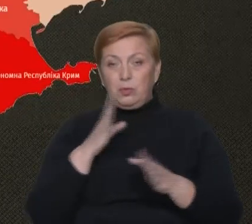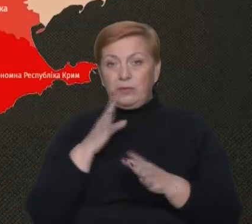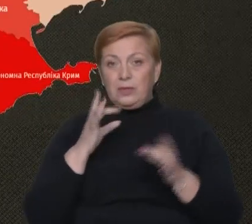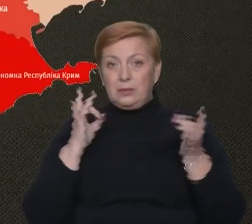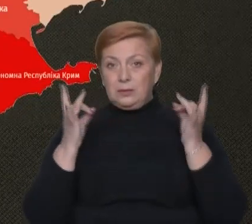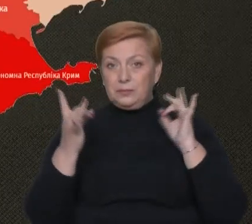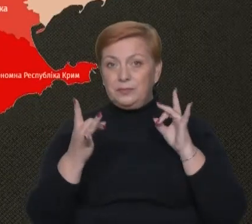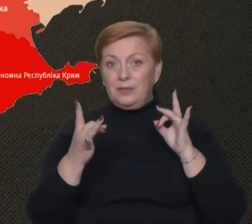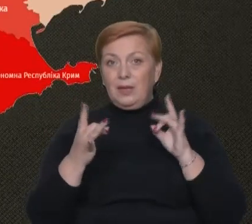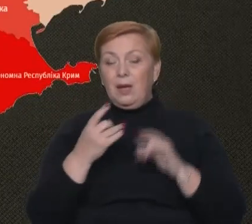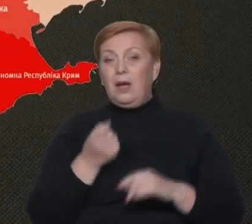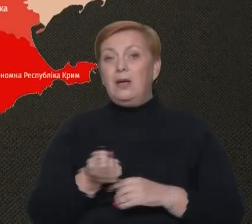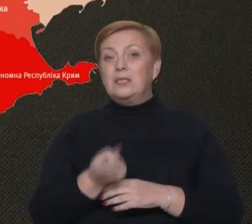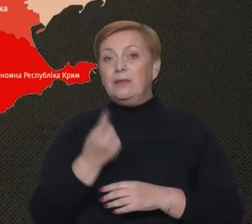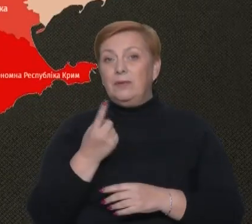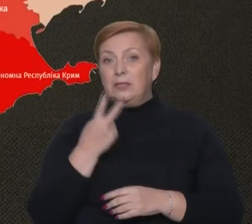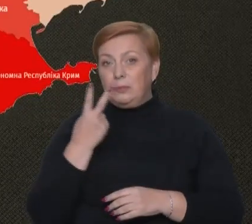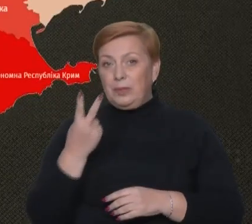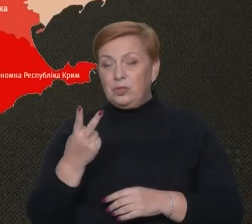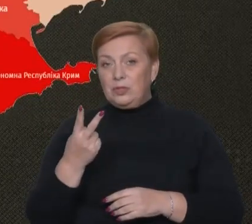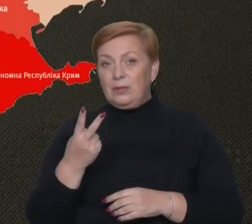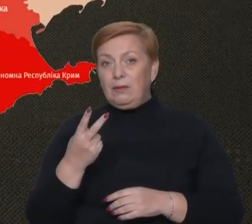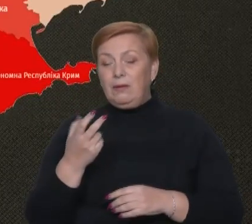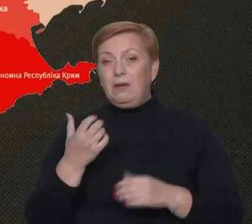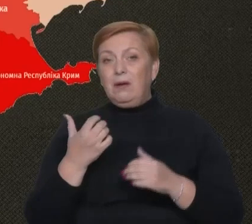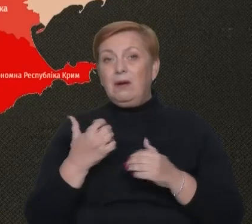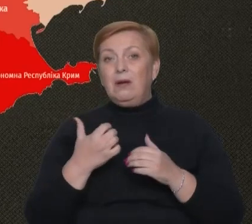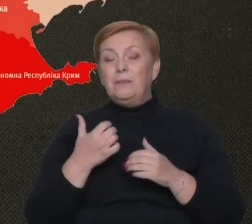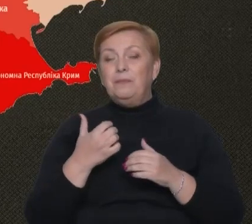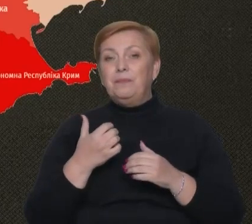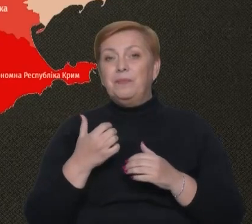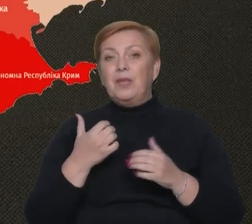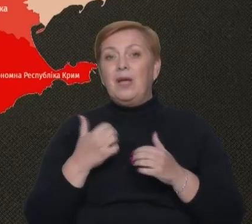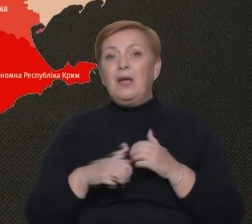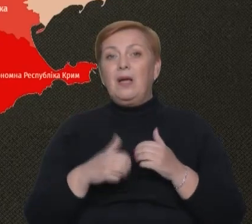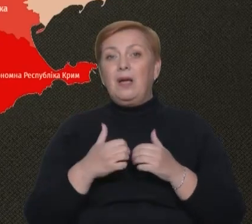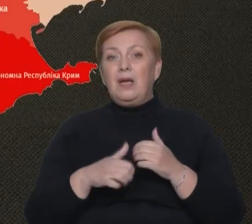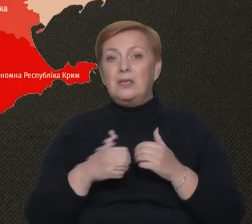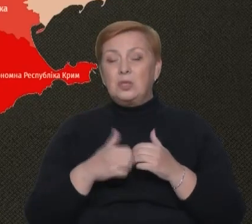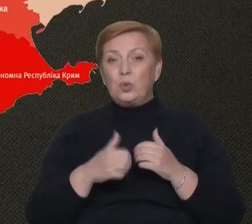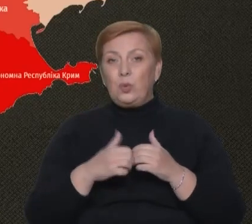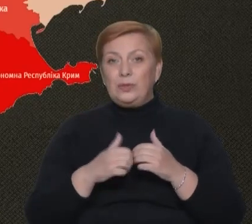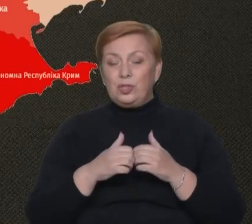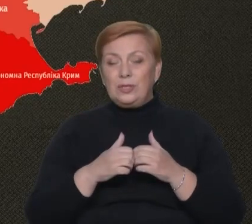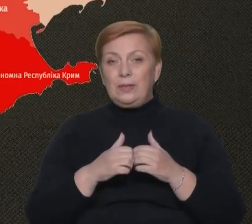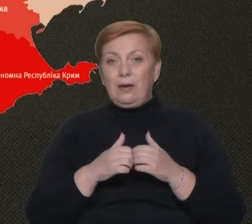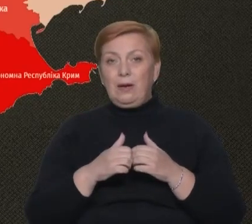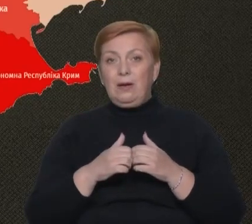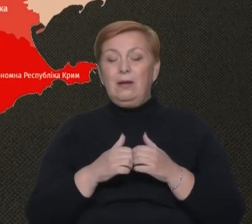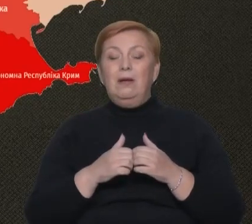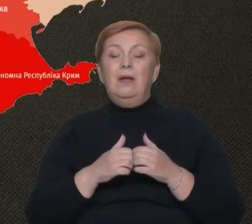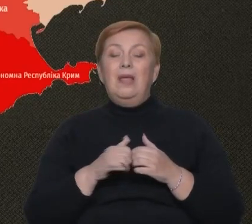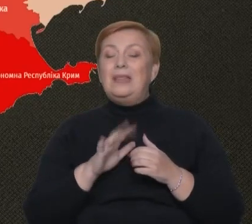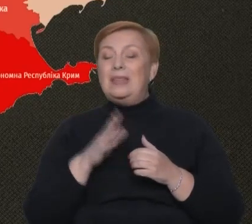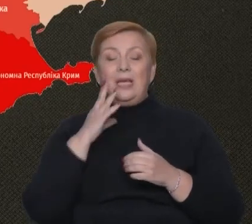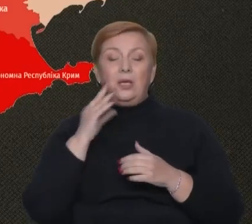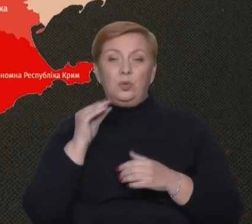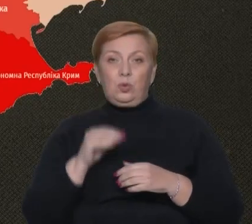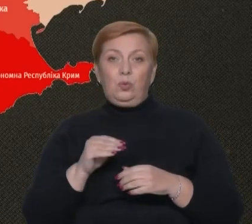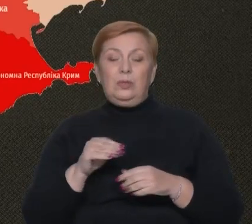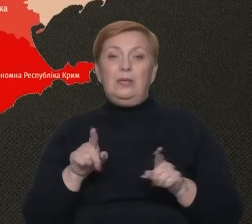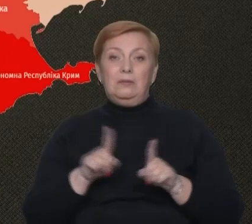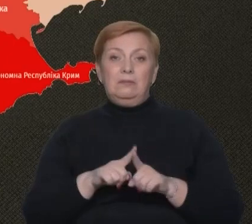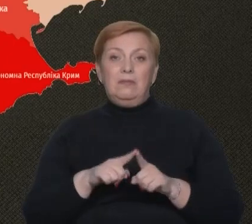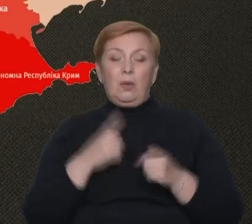натомість, бачите, з'явився оголошений режим повітряної тривоги на Херсонщині. Будь ласка, не ігноруйте ці